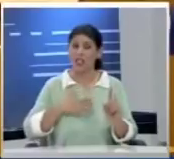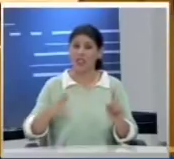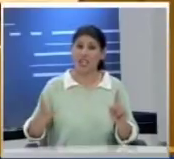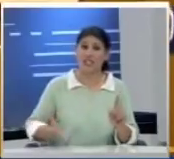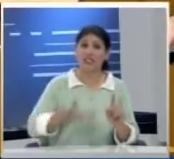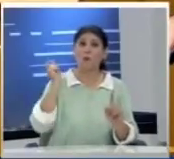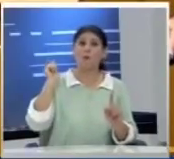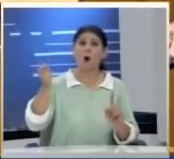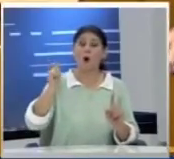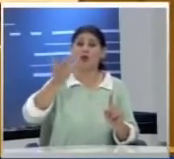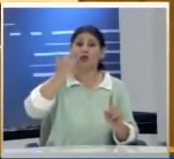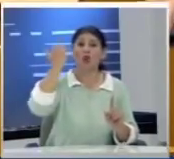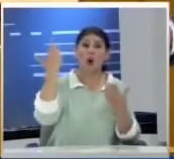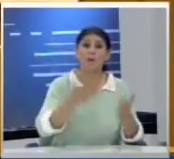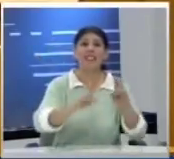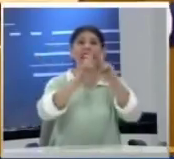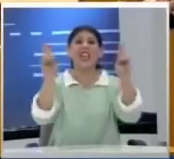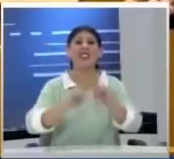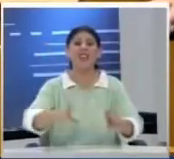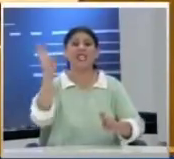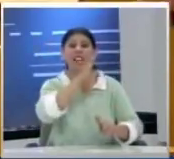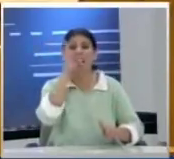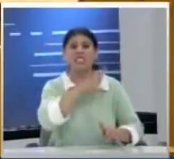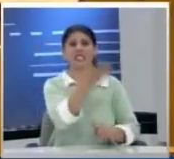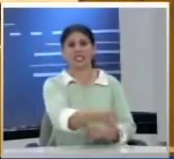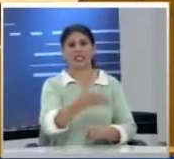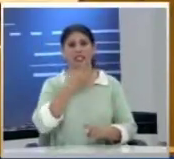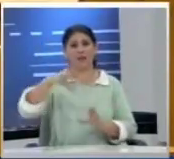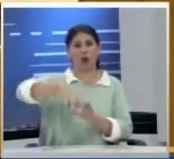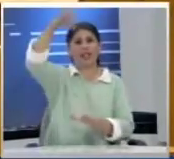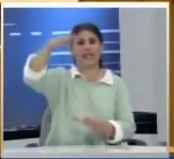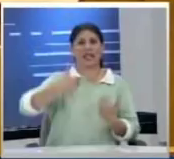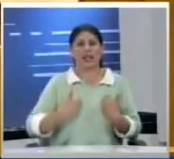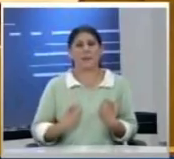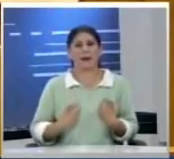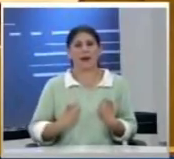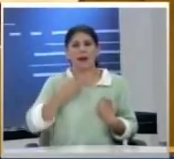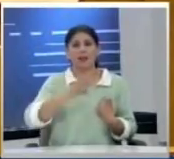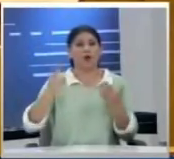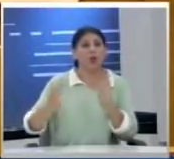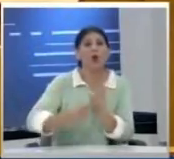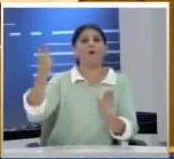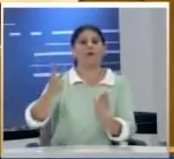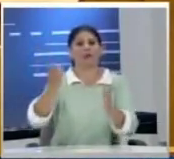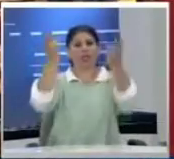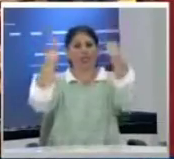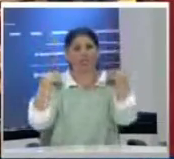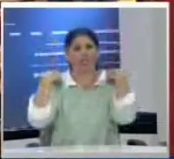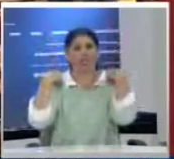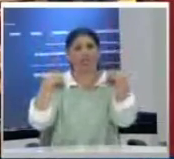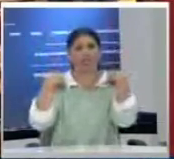πολιτικό διασυρμό και τον διεθνή εξευτελισμό. Γι' αυτό και με εξαιρείτε. Και γι' αυτό είστε δύο φορές δειλοί.